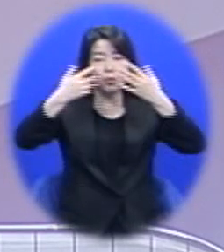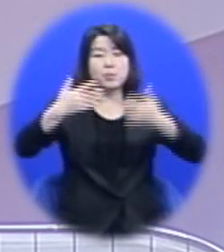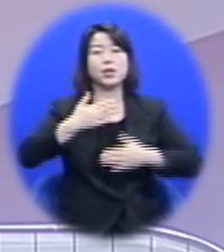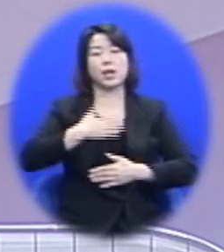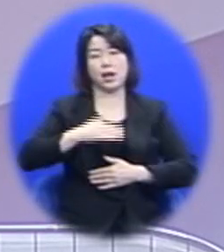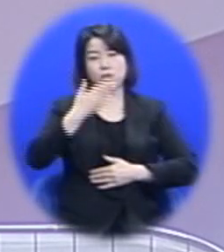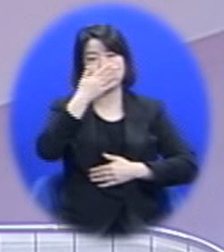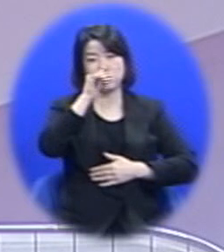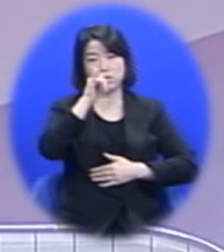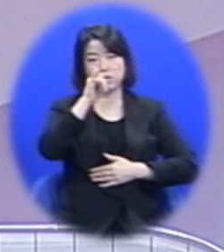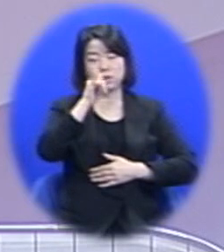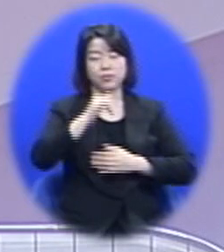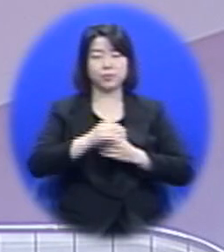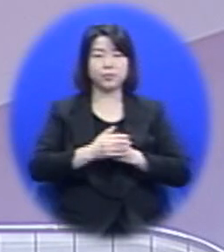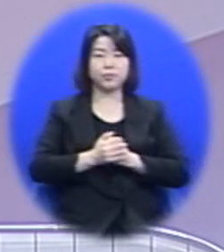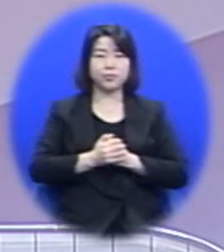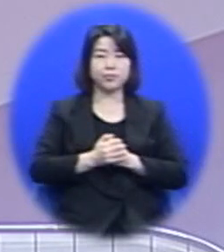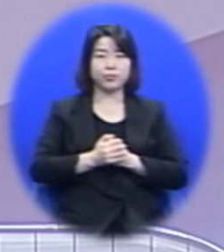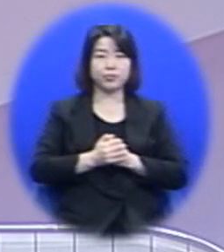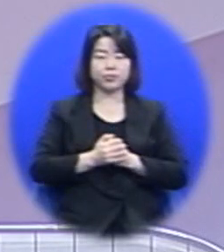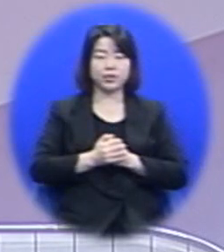알겠다.